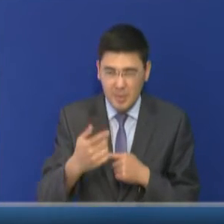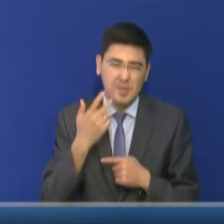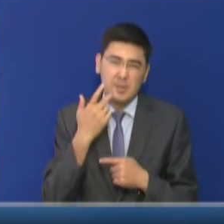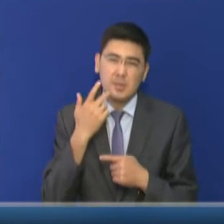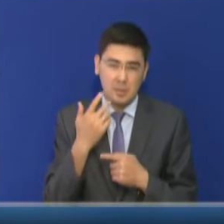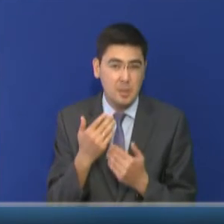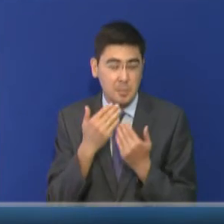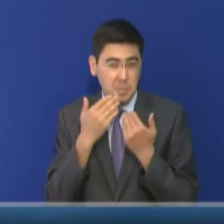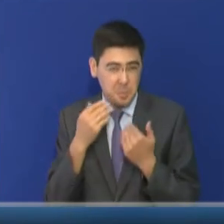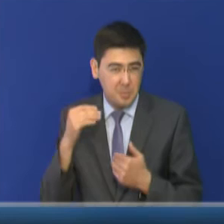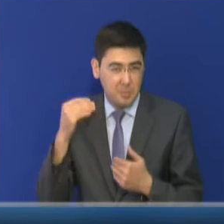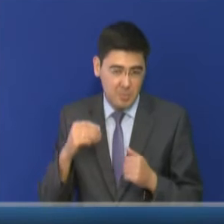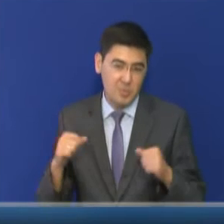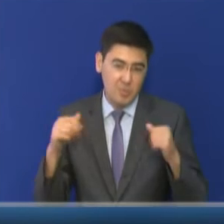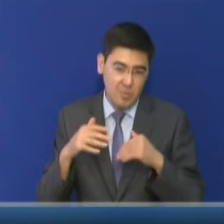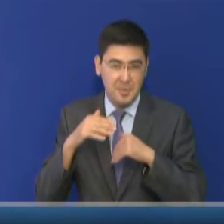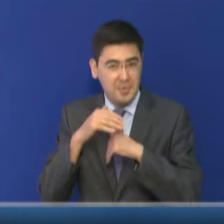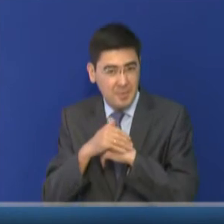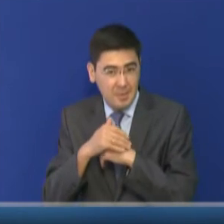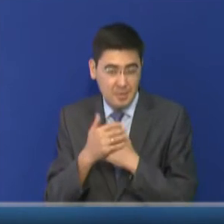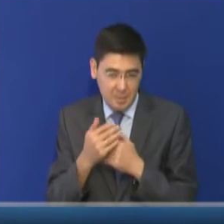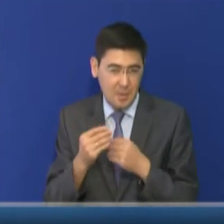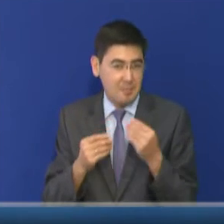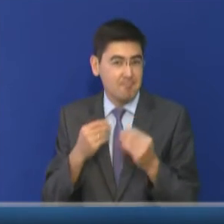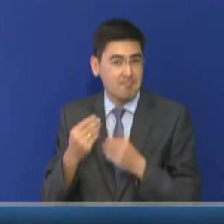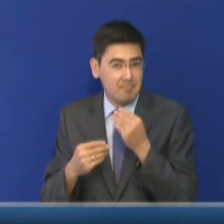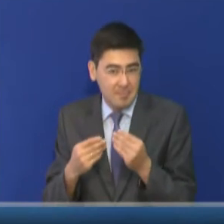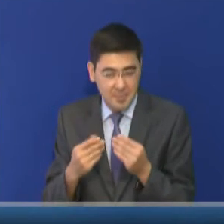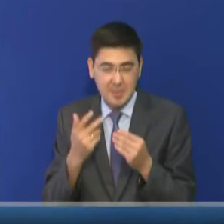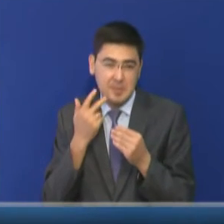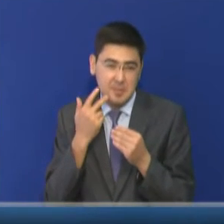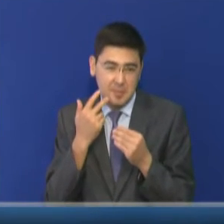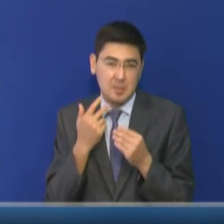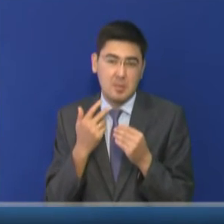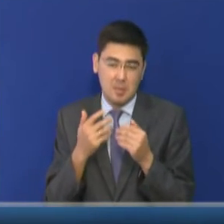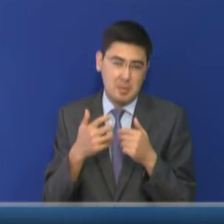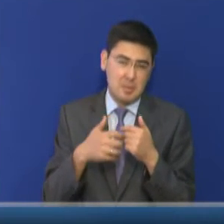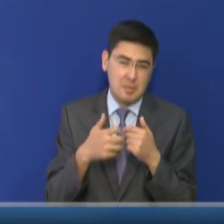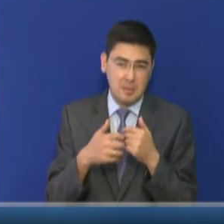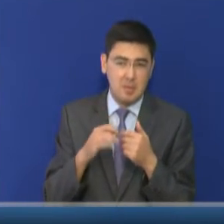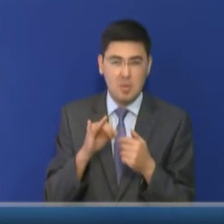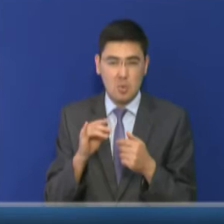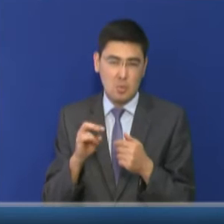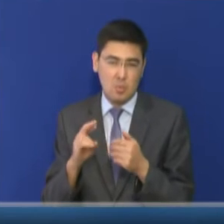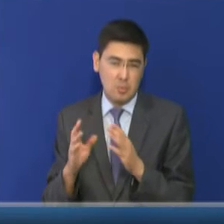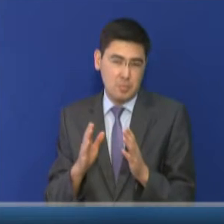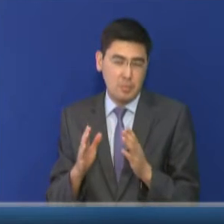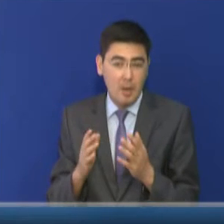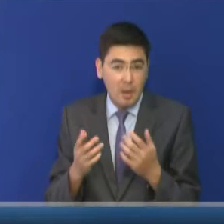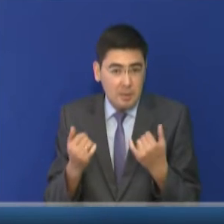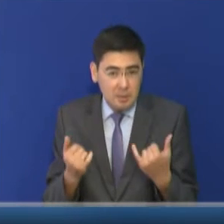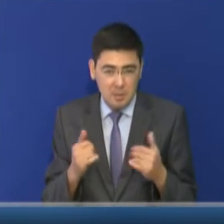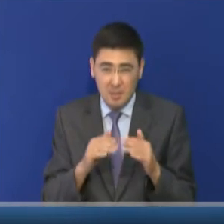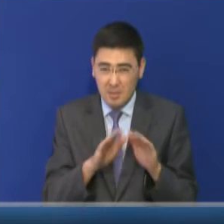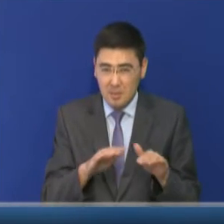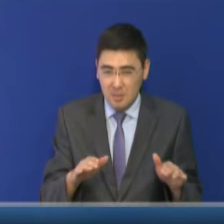последнего звонка, выпускные вечера, вручение аттестата проводится где-то в середине июня. Но так как сейчас дети